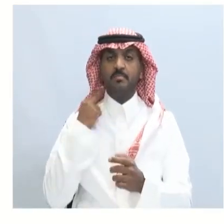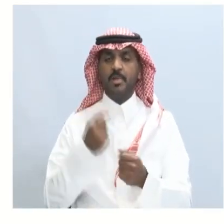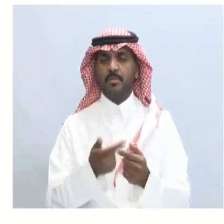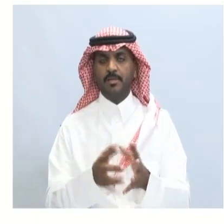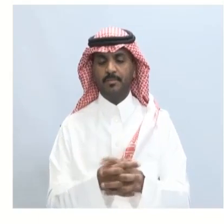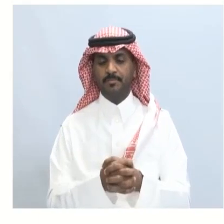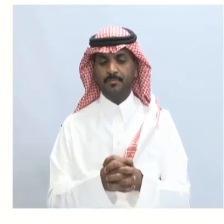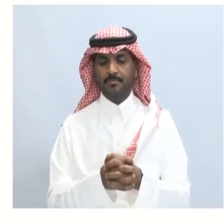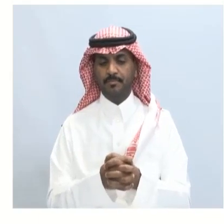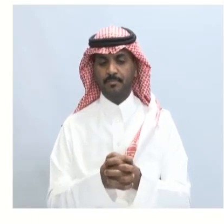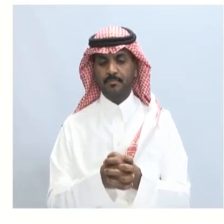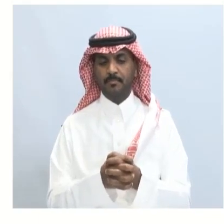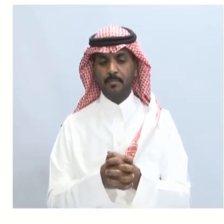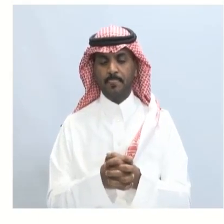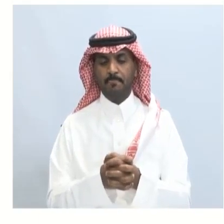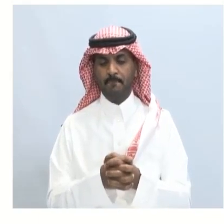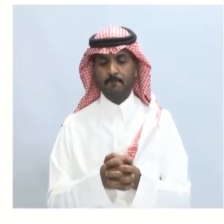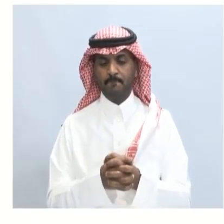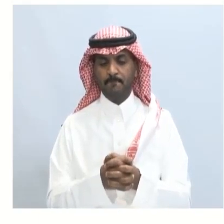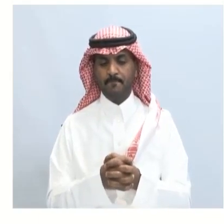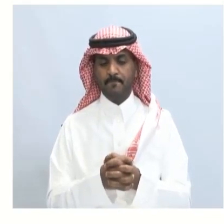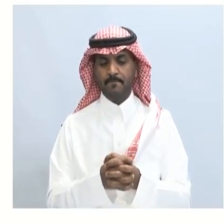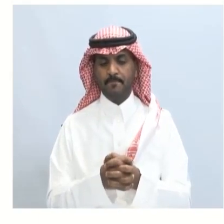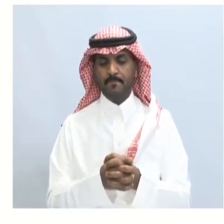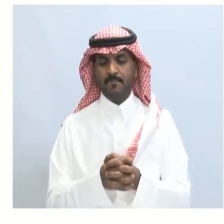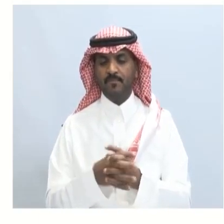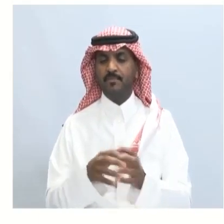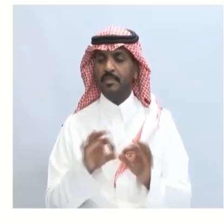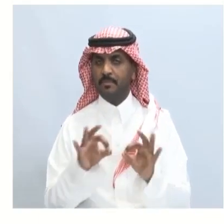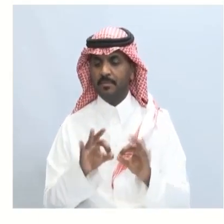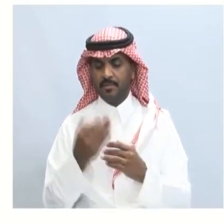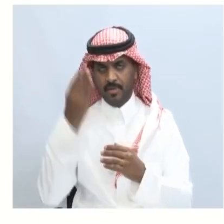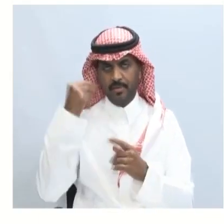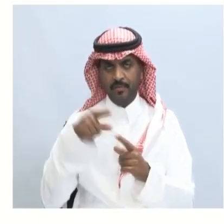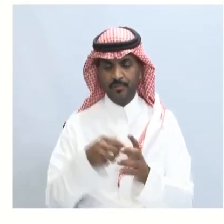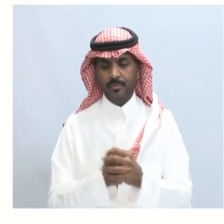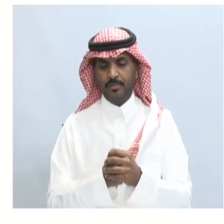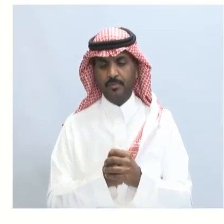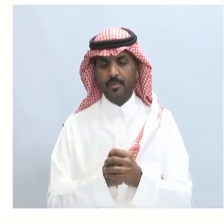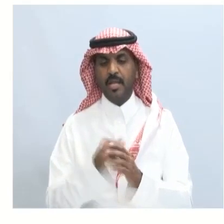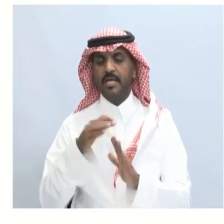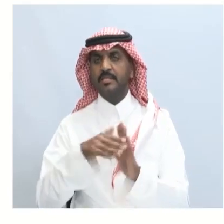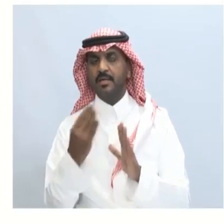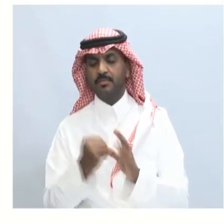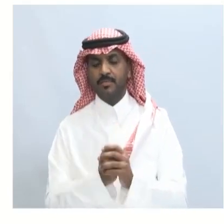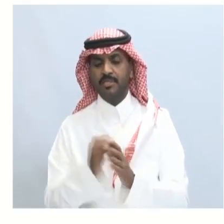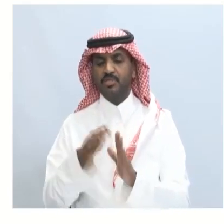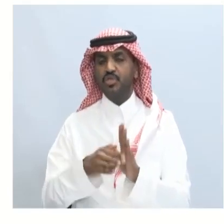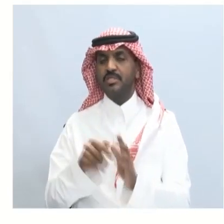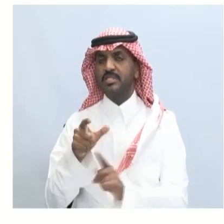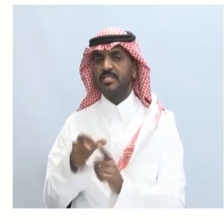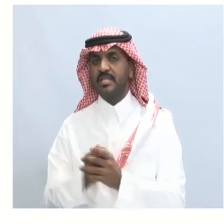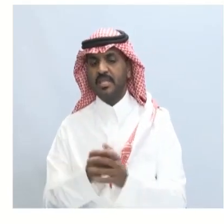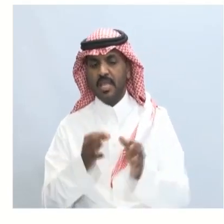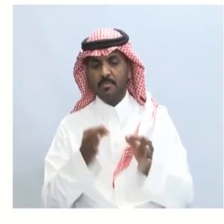تبين عناصر الذمه الماليه في هذا التمهيد نتعرف في هذا الدرس على الخاصيه الرابعه من خصائص الشخص